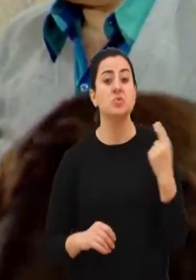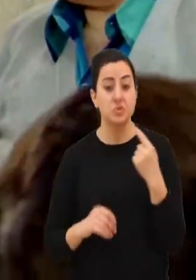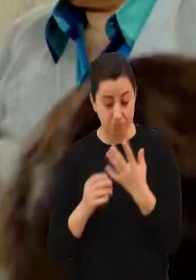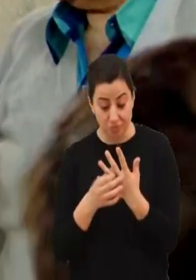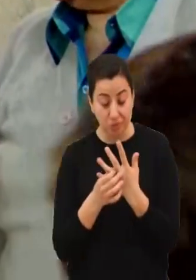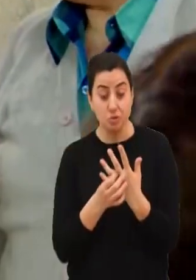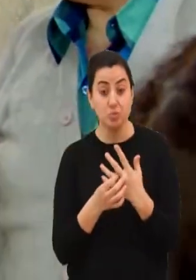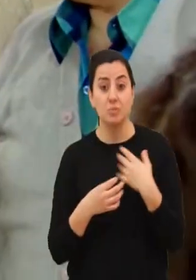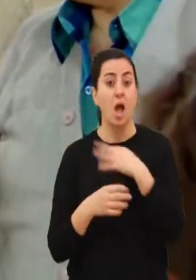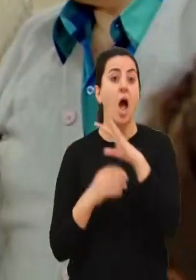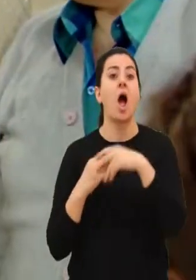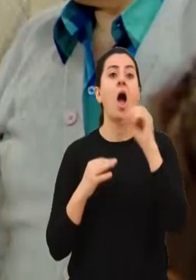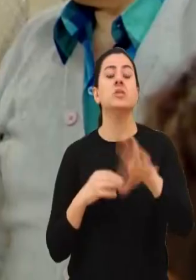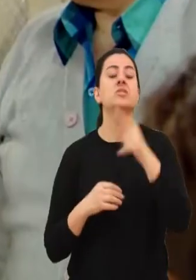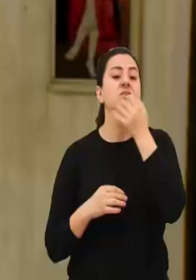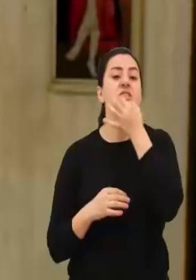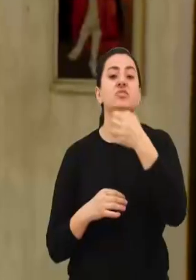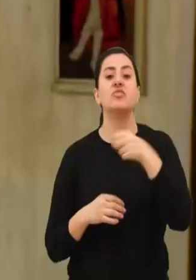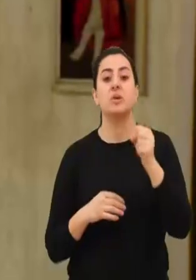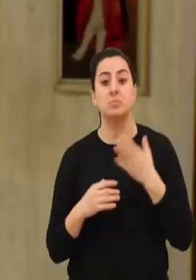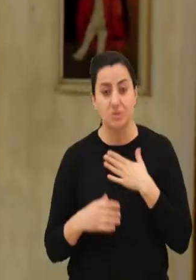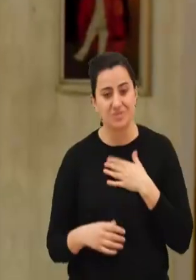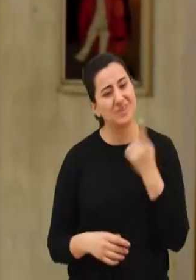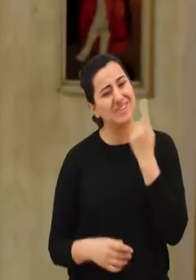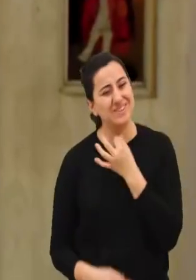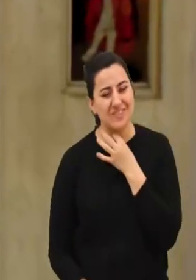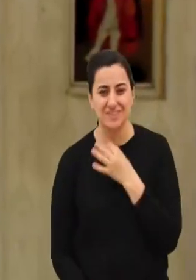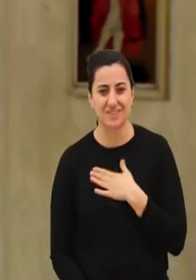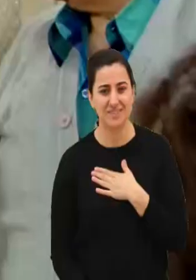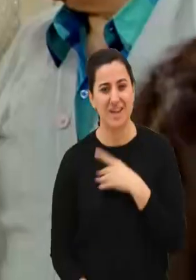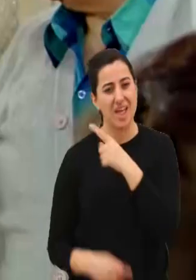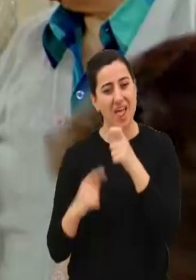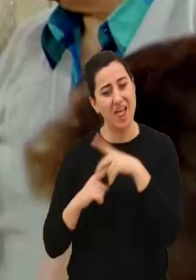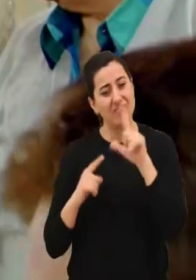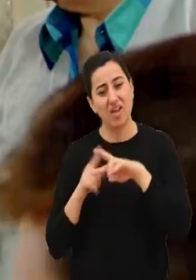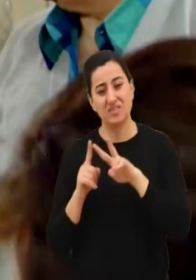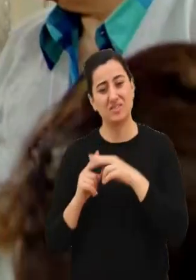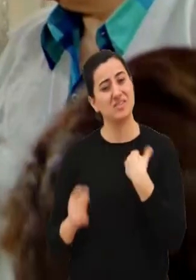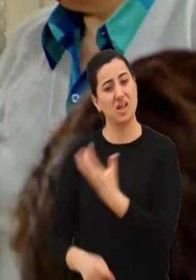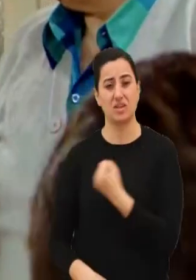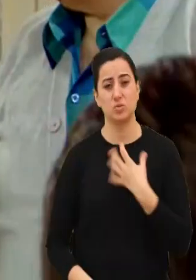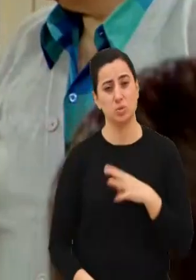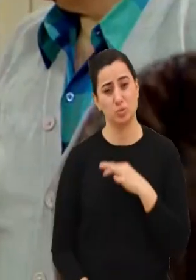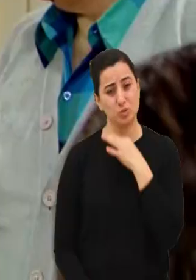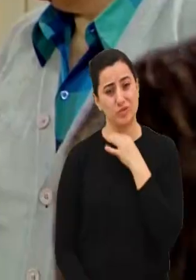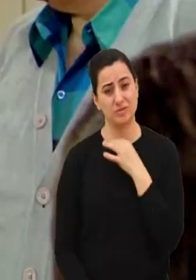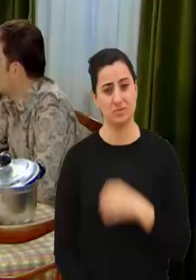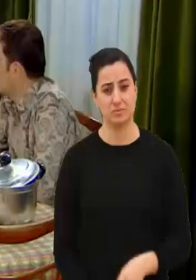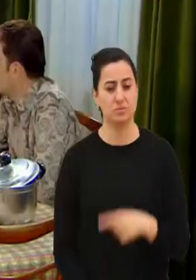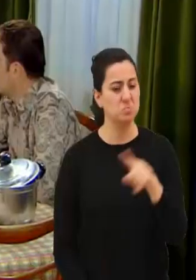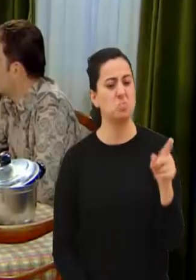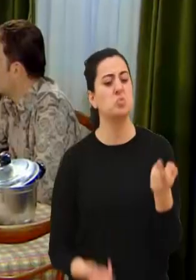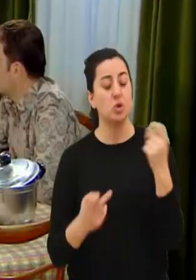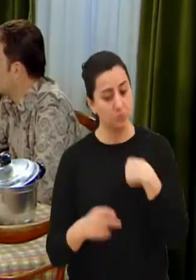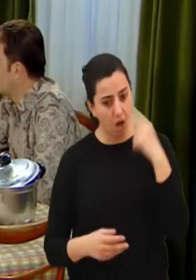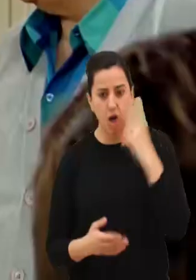ya, o parmağımdaki özüyü kimse atamaz diye de ben sana söyleyeyim. Ya gözünü seveyim enişte. Şu Elvan'ımı iste bana. Onlardan hiçbir şey olmaz.